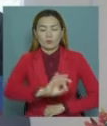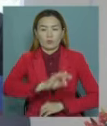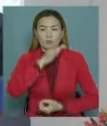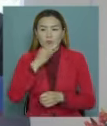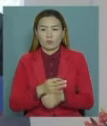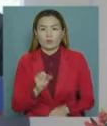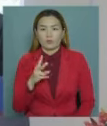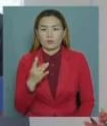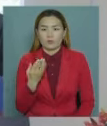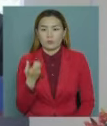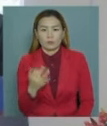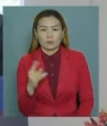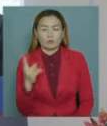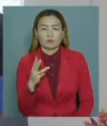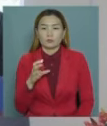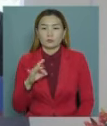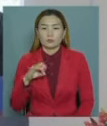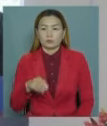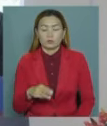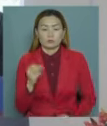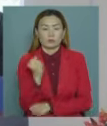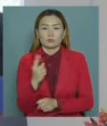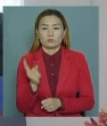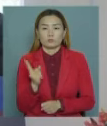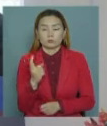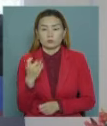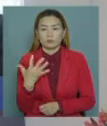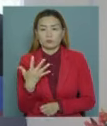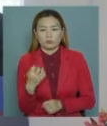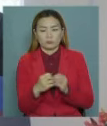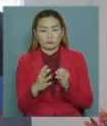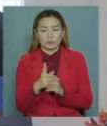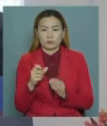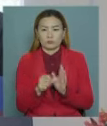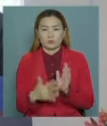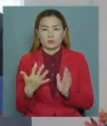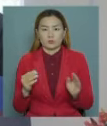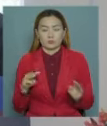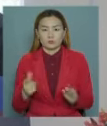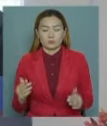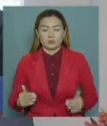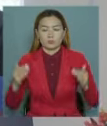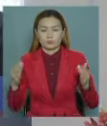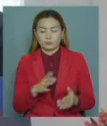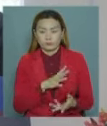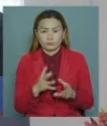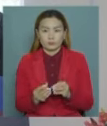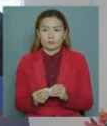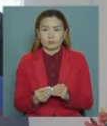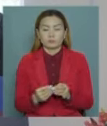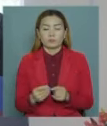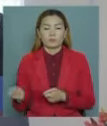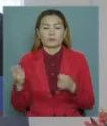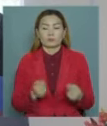chektewli serikteshi birinci sortta onun bağasını 1 kilogram üçin 155 tengeden 165 tengege deyin köterdi. Sondayaq on